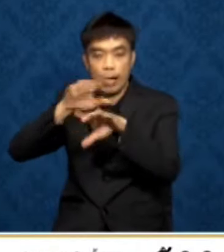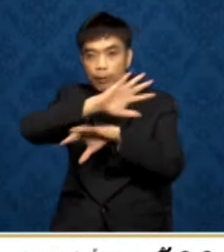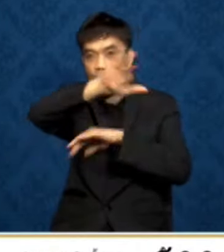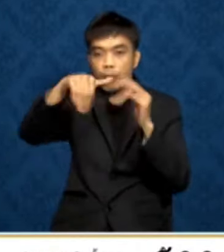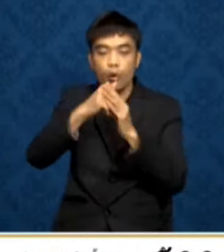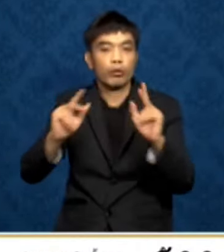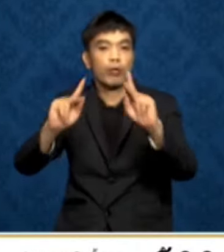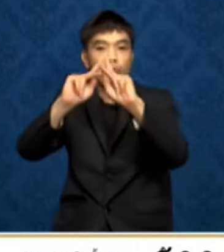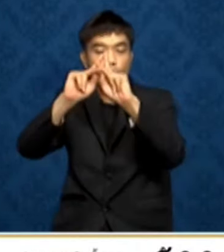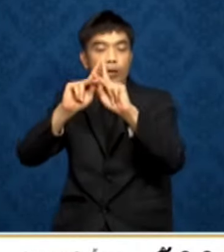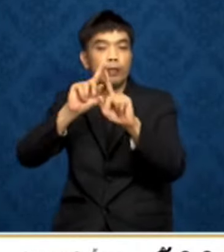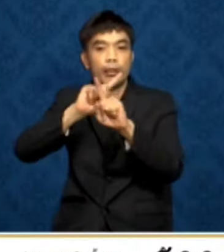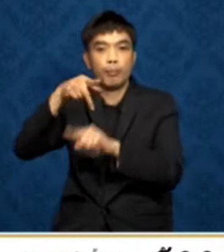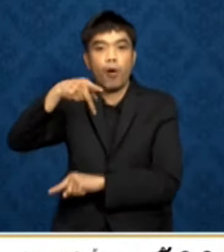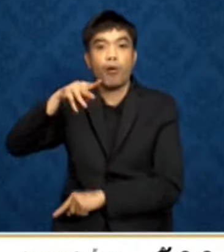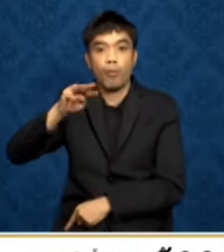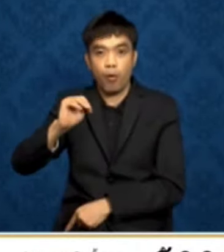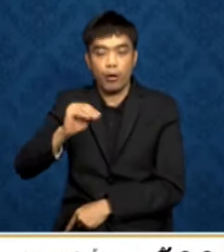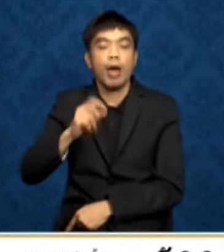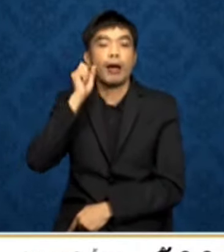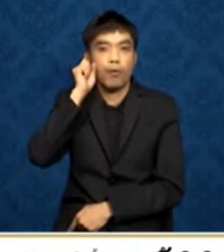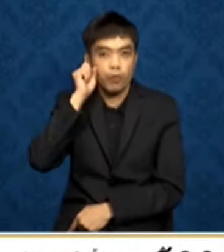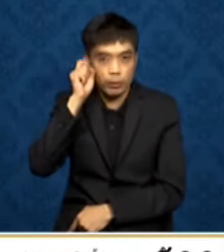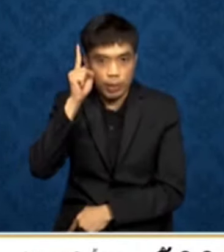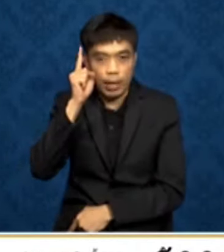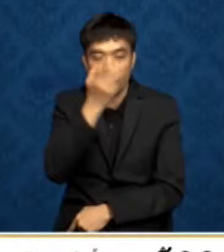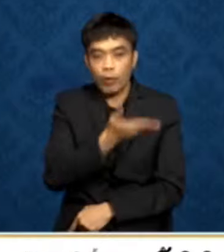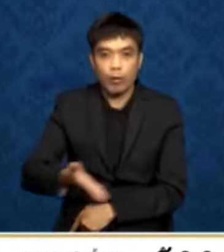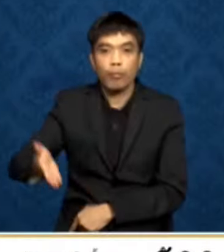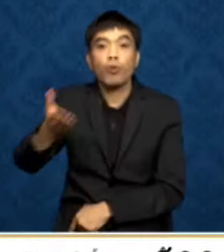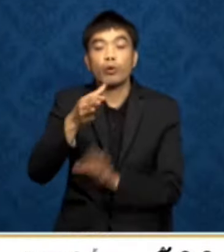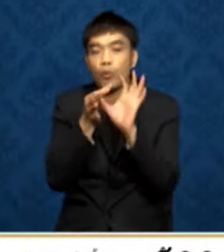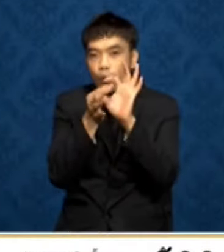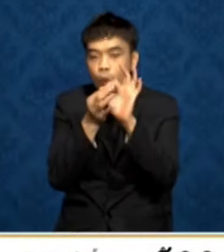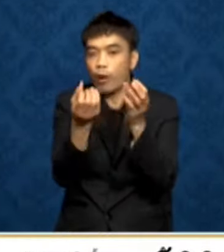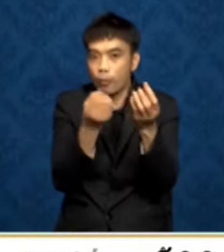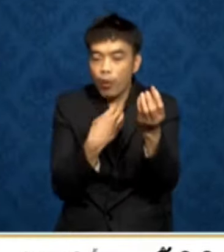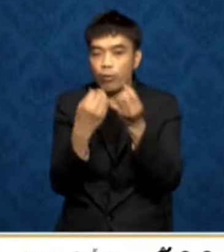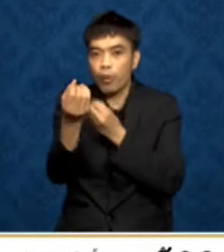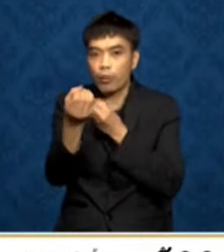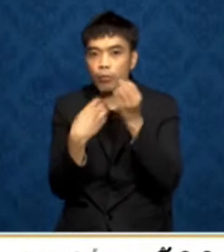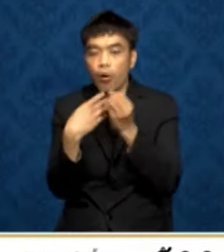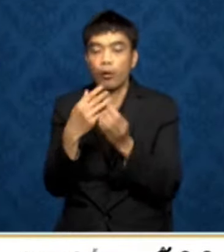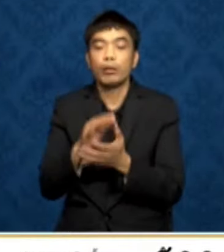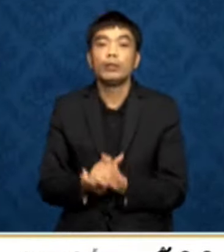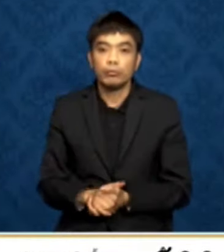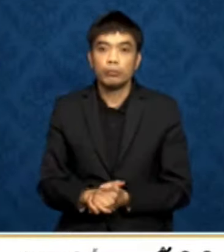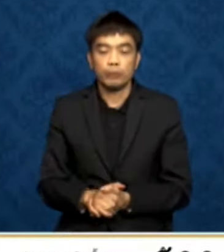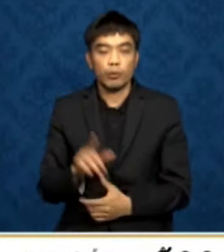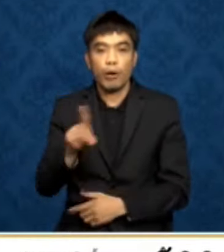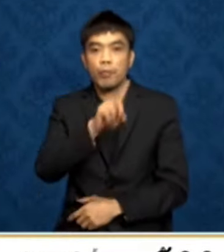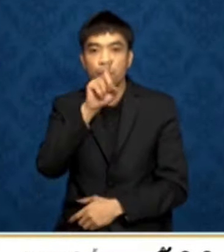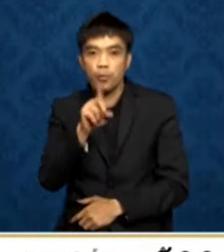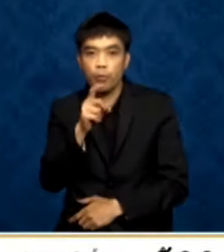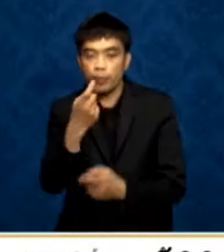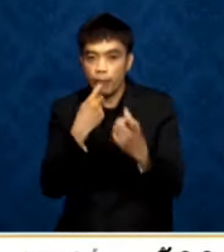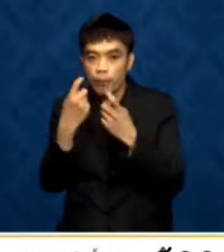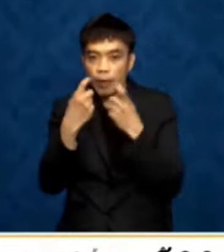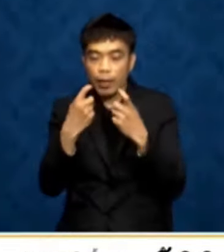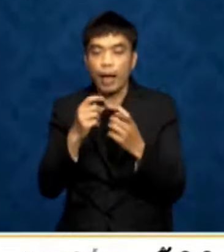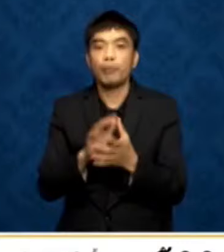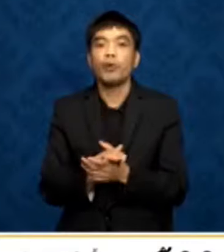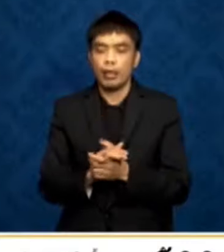ไปยังท่านสมาชิกครับว่าเราเข้าใจในความหวังดีของท่านและขอขอบคุณครับที่ท่านได้ให้ความกรุณาเอ่อตั้งข้อสังเกตมานะครับ